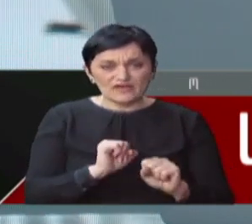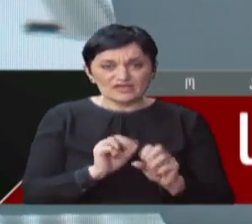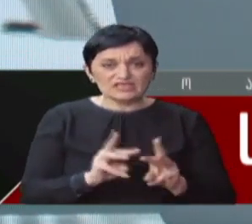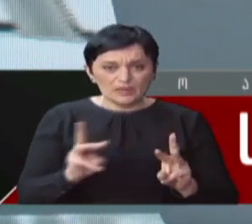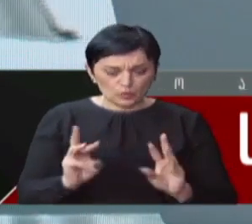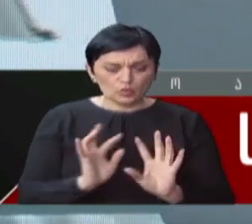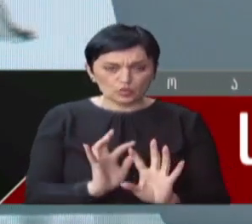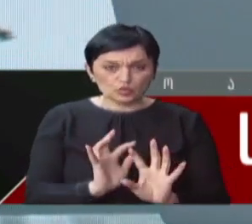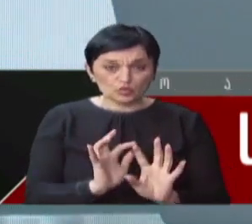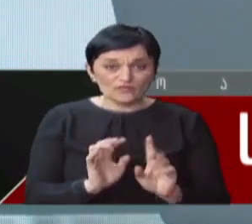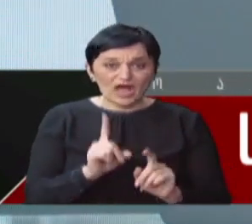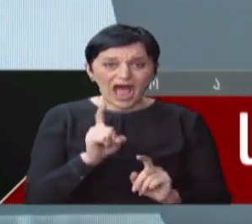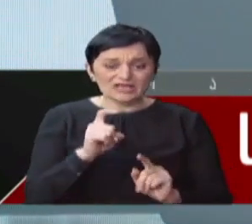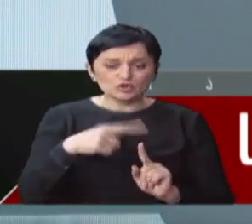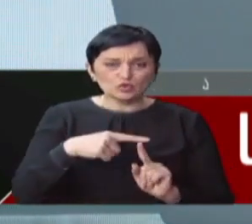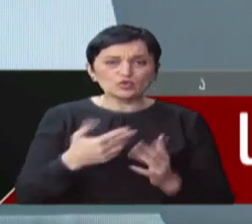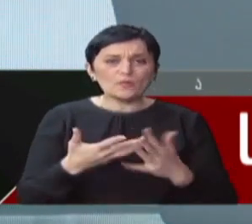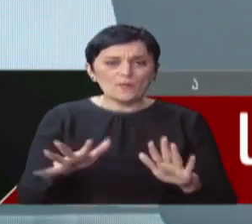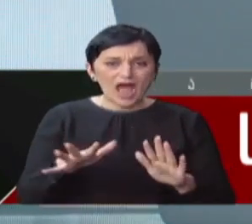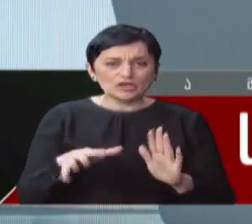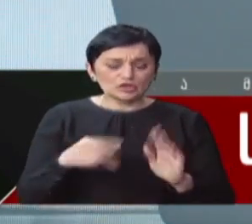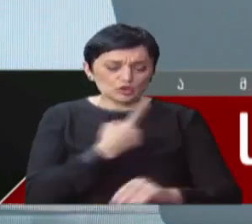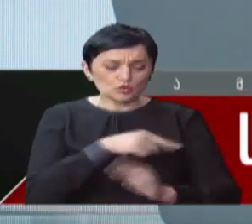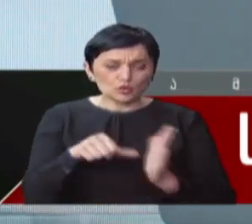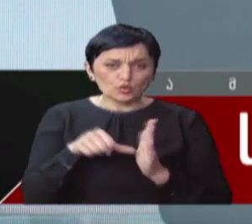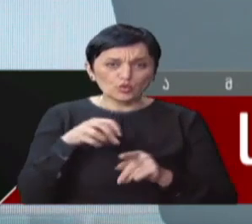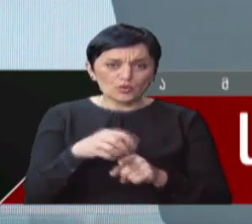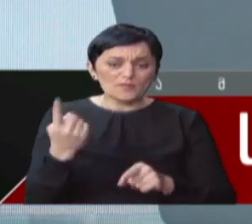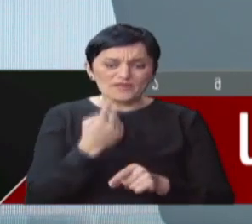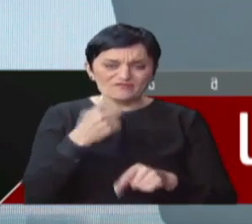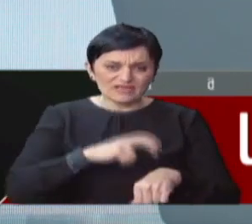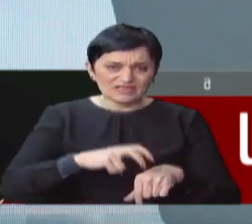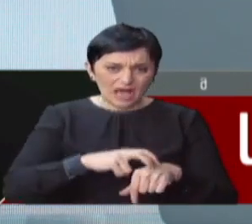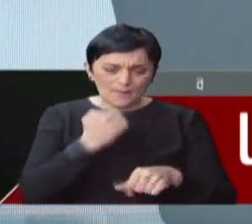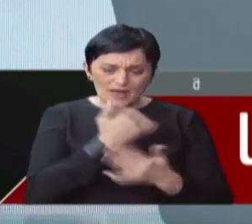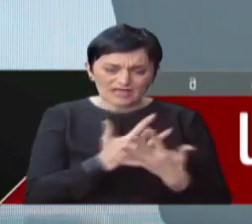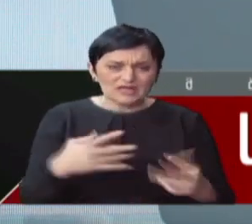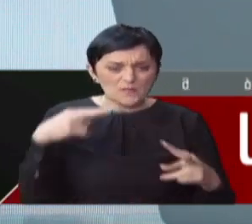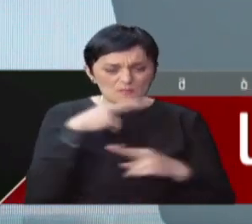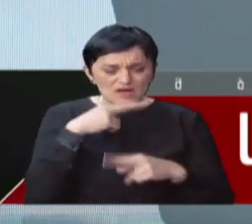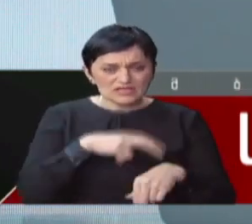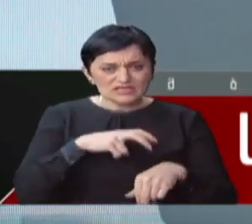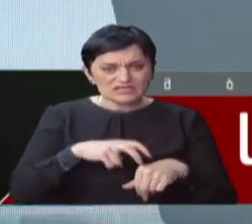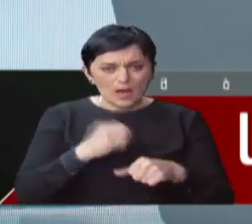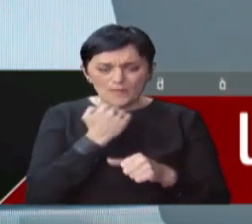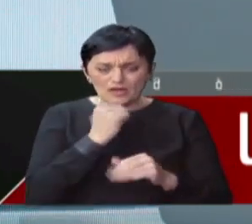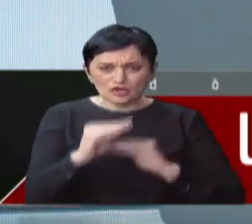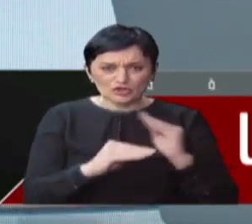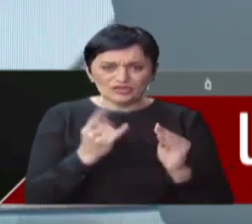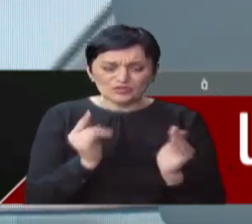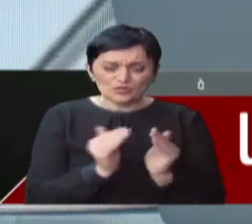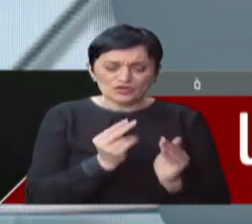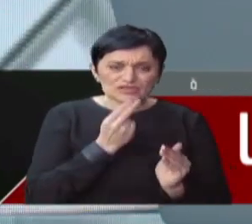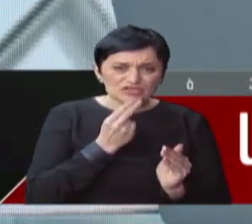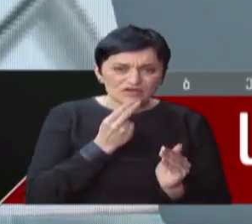სამინისტრომ უზრუნველყო. 100 ტონაზე მეტი ჰუმანიტარული ტვირთი პირველადი სამედიცინო დახმარების საგნებს, მედიკამენტებს, სამედიცინო აღჭურვილობას, ჩვილის